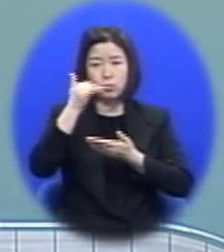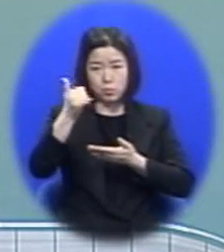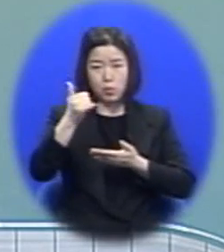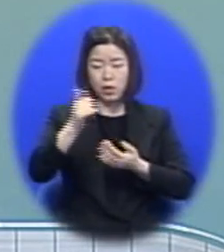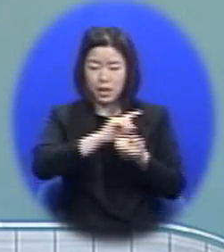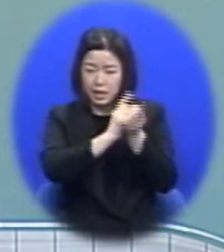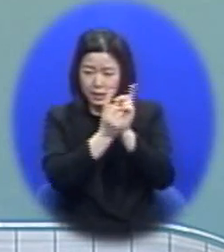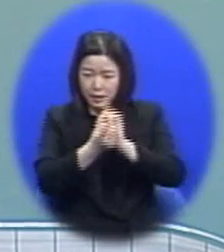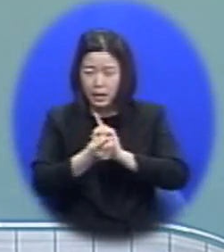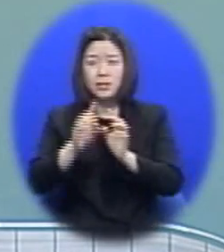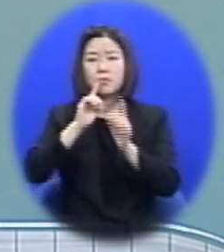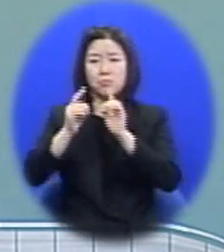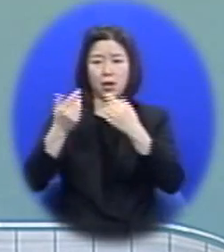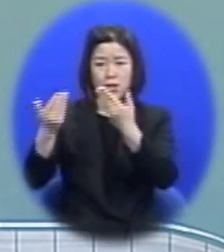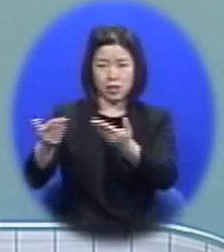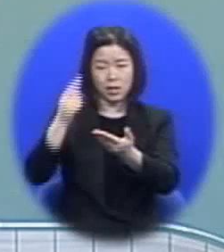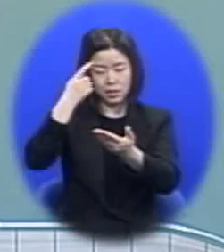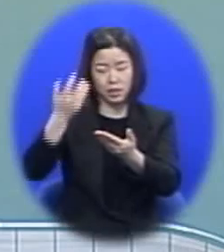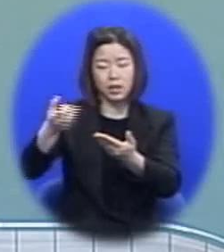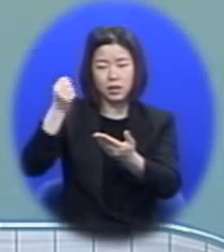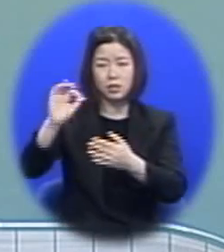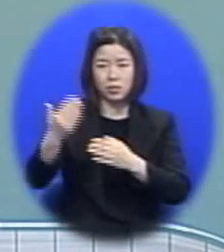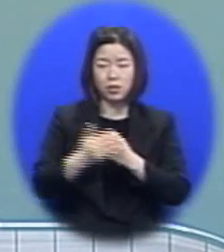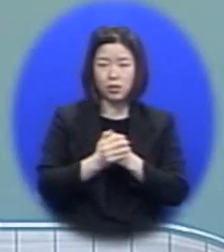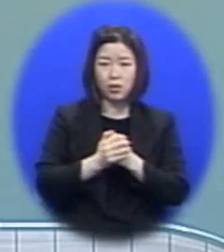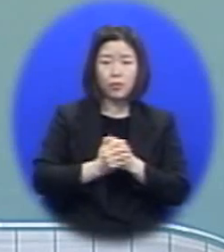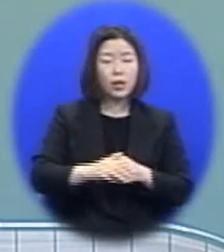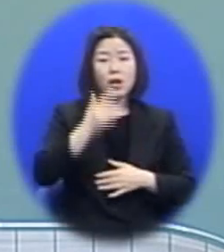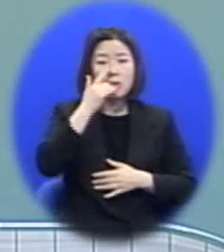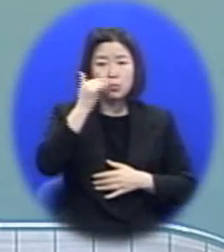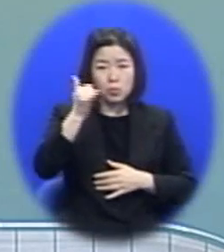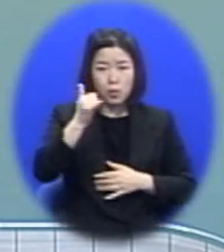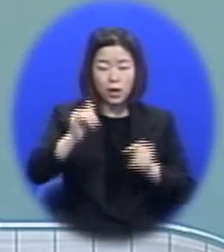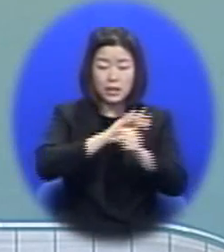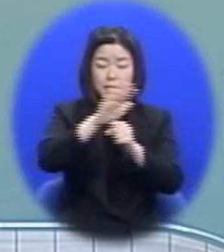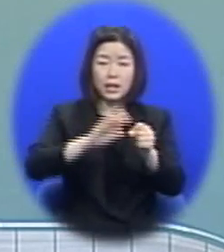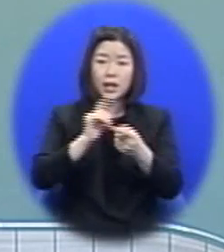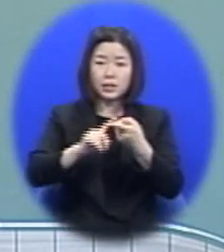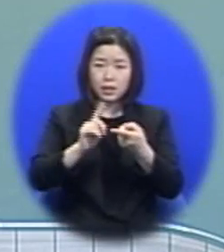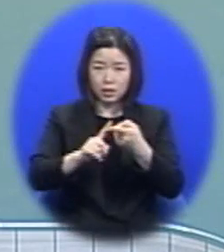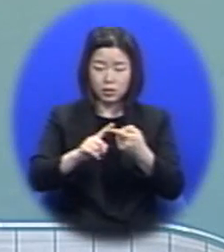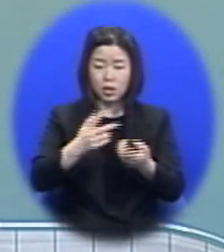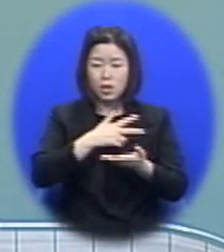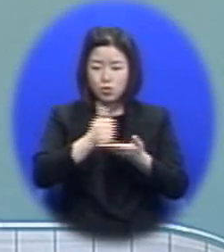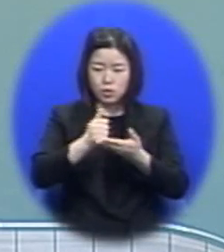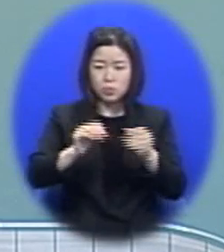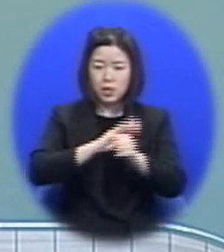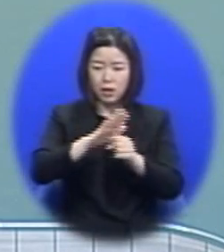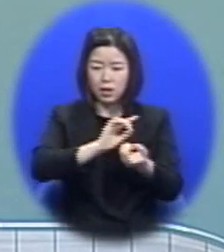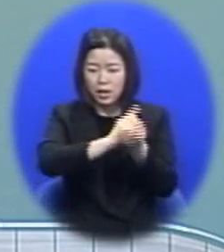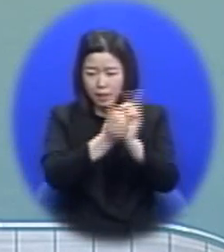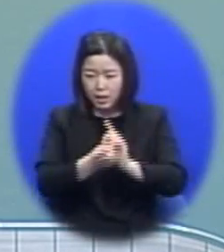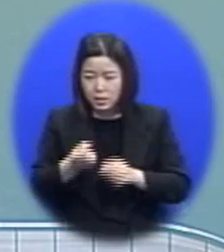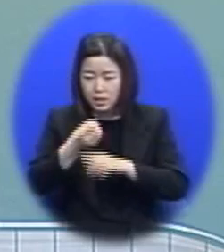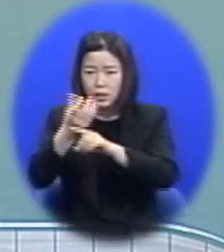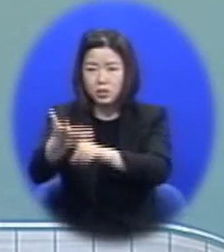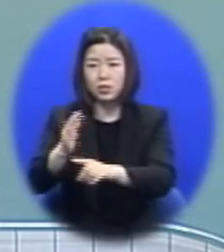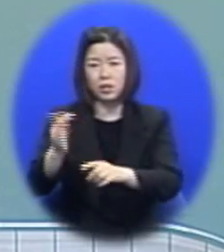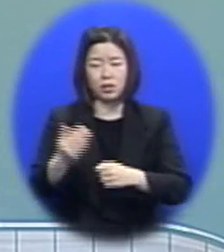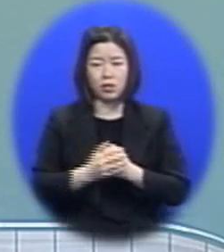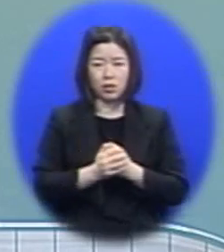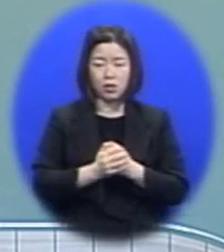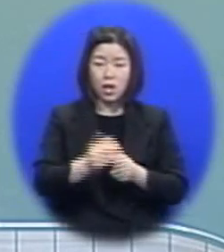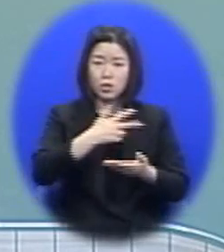대신하는 자를 사랑 하는 것을 부모가 대신하는 거 주님이 사랑하는 주님이 자녀에게